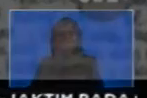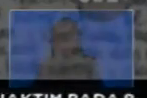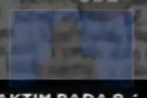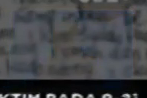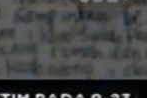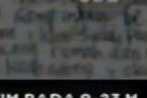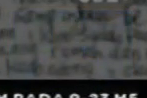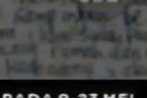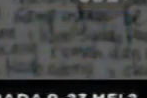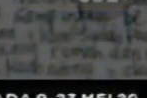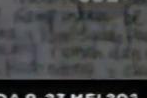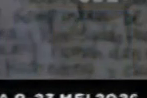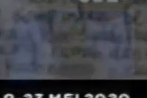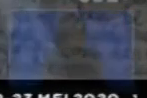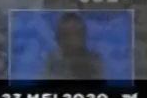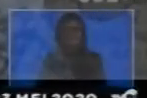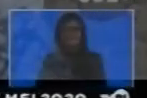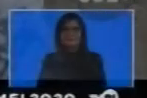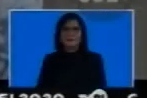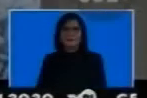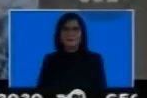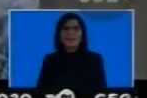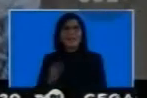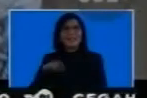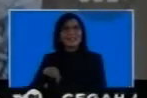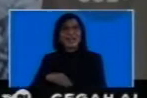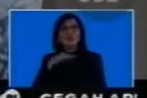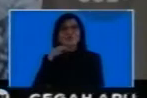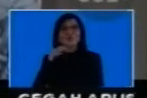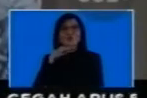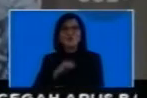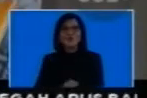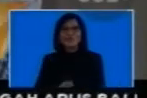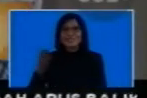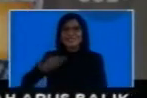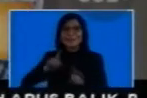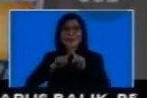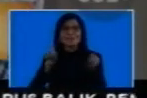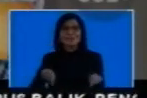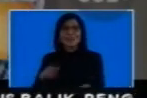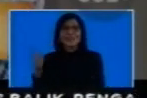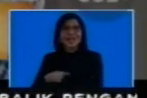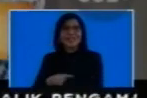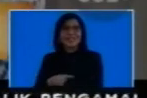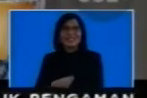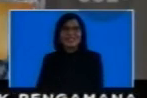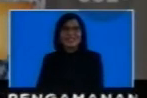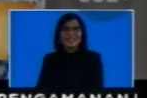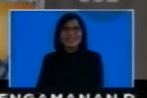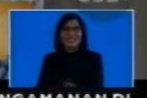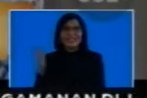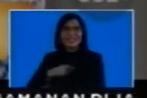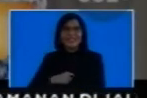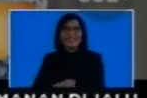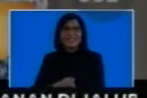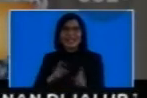Makarim. Nah, ini yang saya tunggu-tunggu. Saya mendapat surat dari anak dari